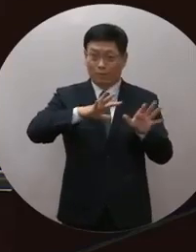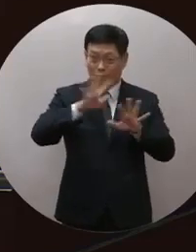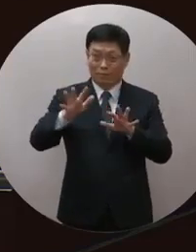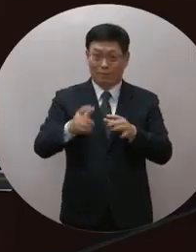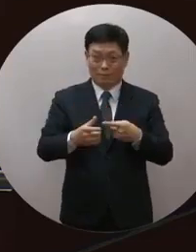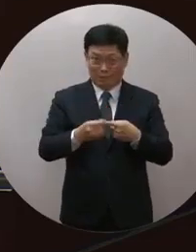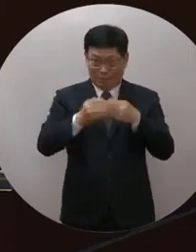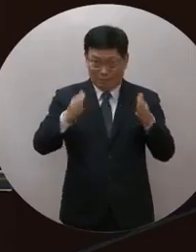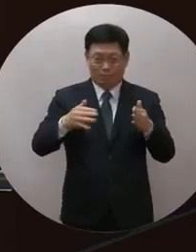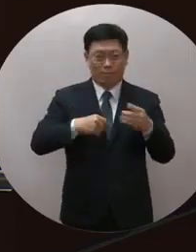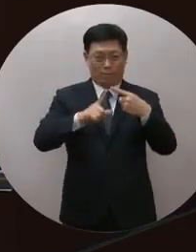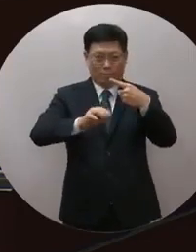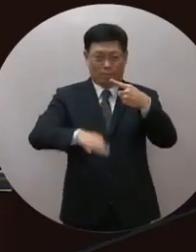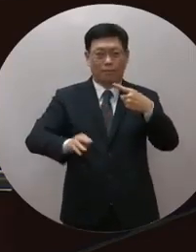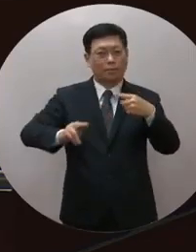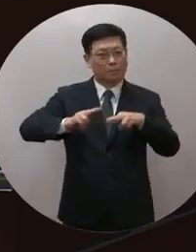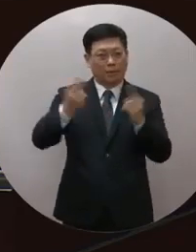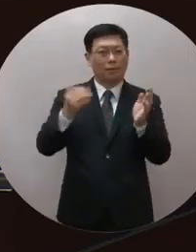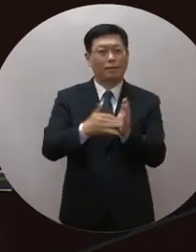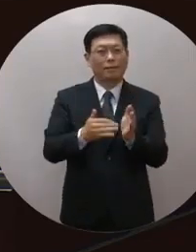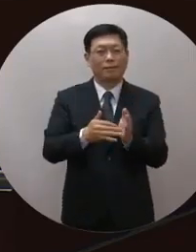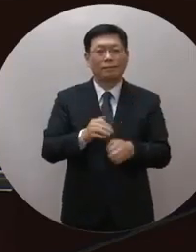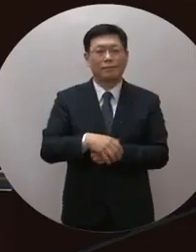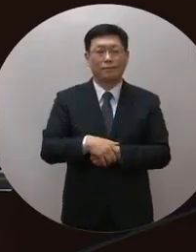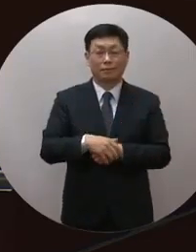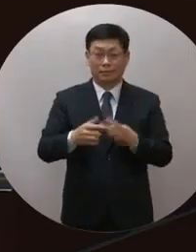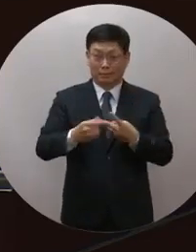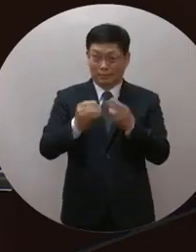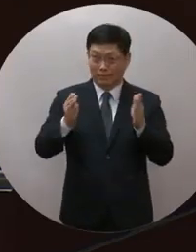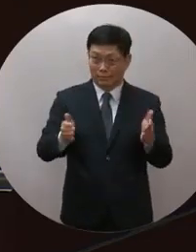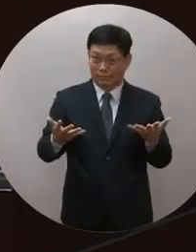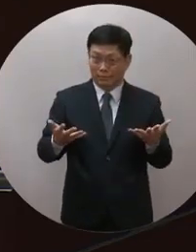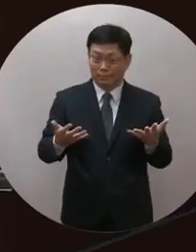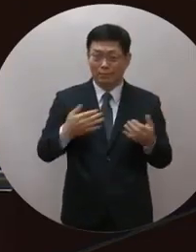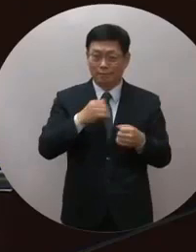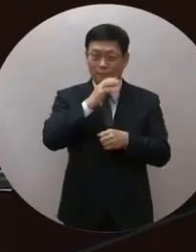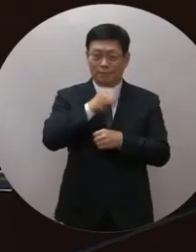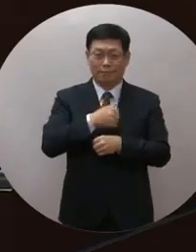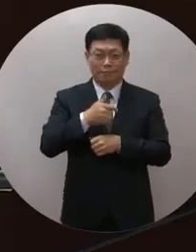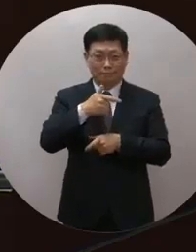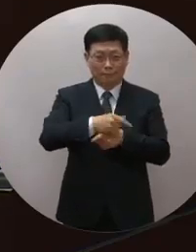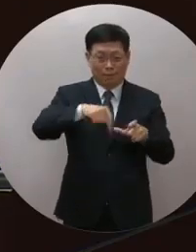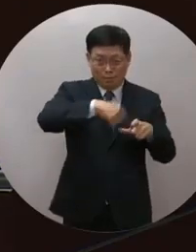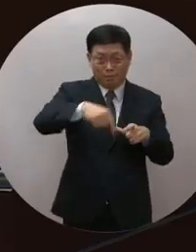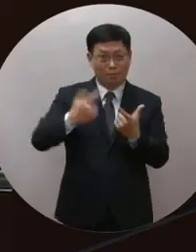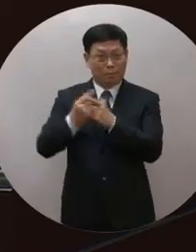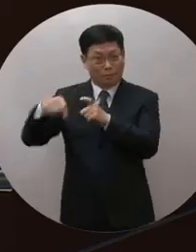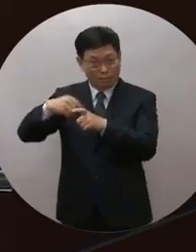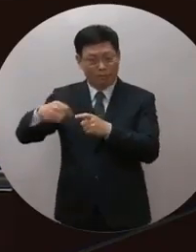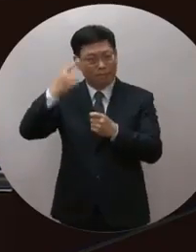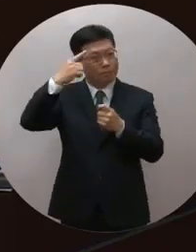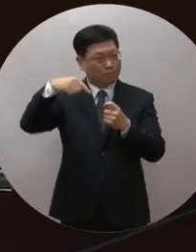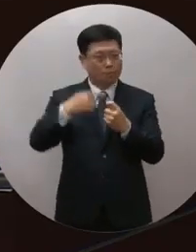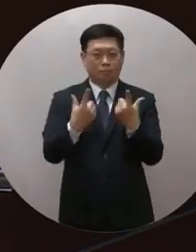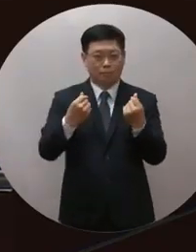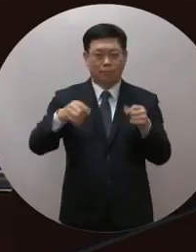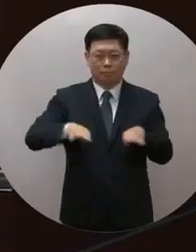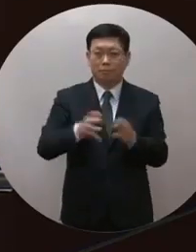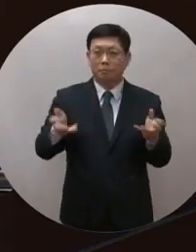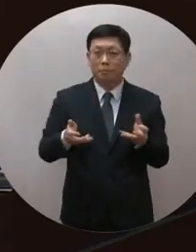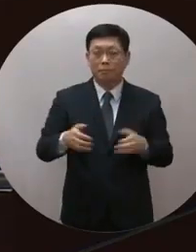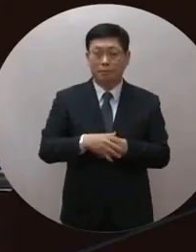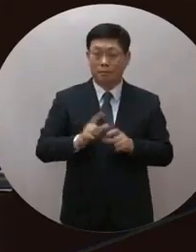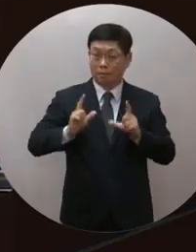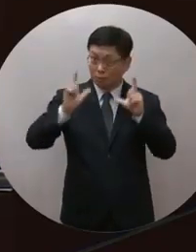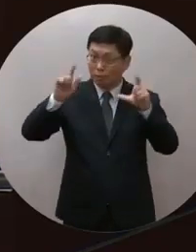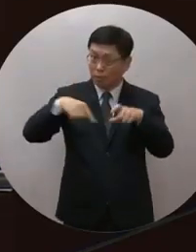底已经通车了，二期的南环、北环预计明年也要动工，东